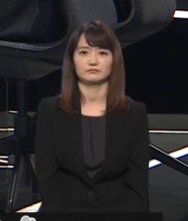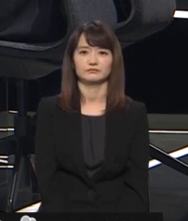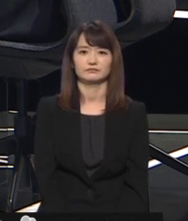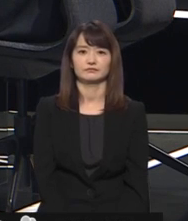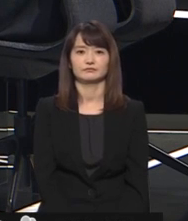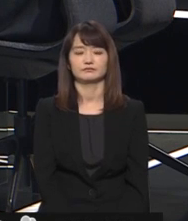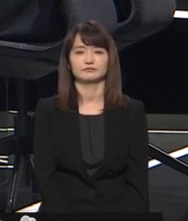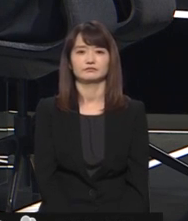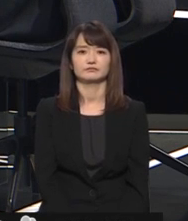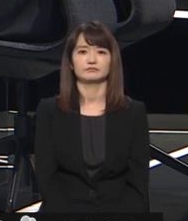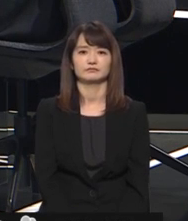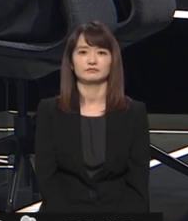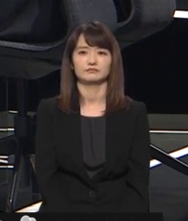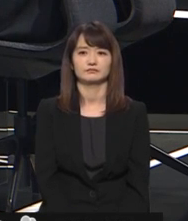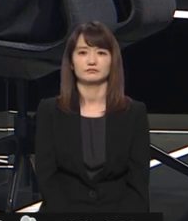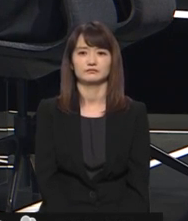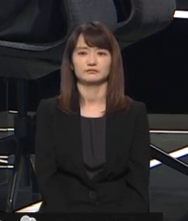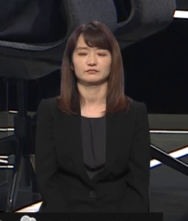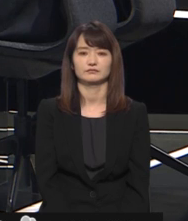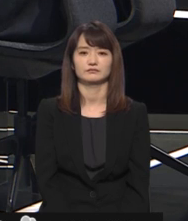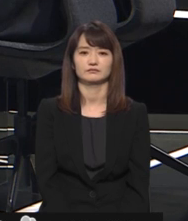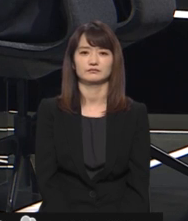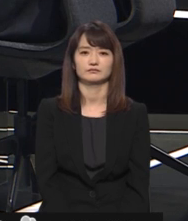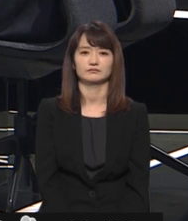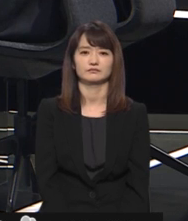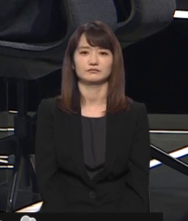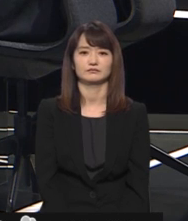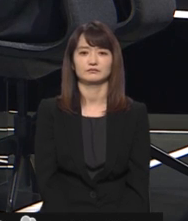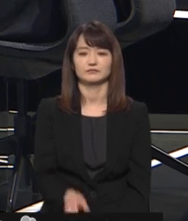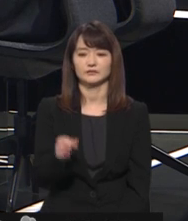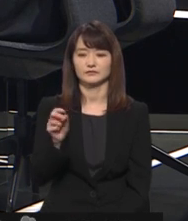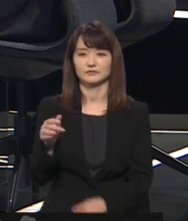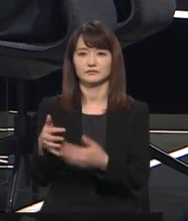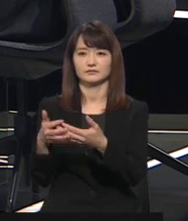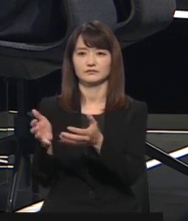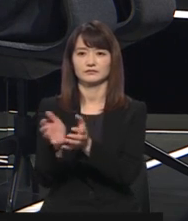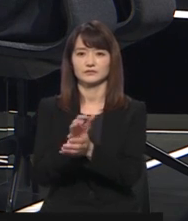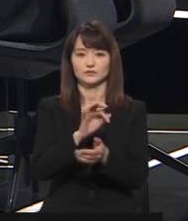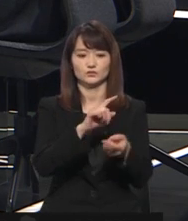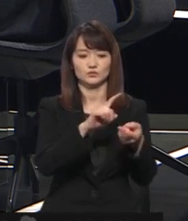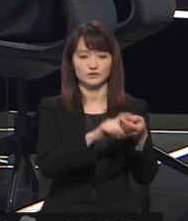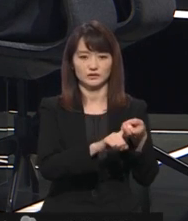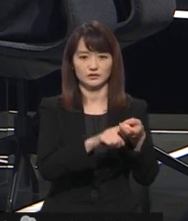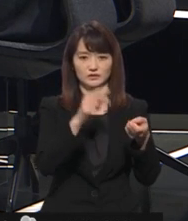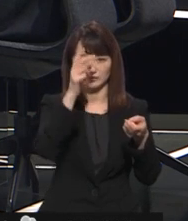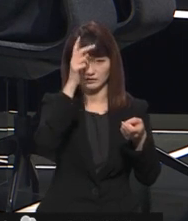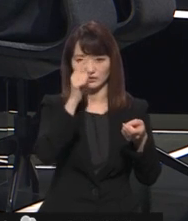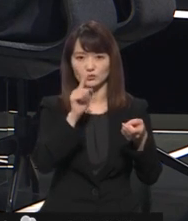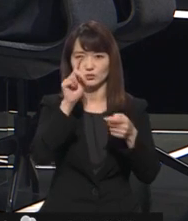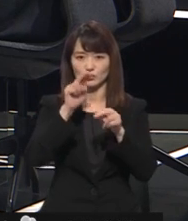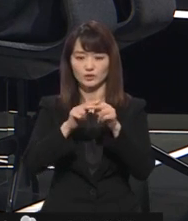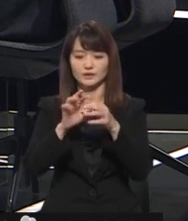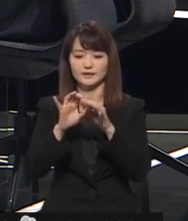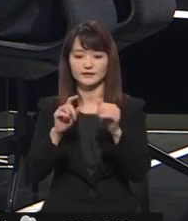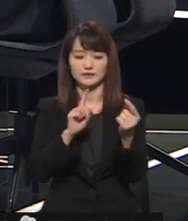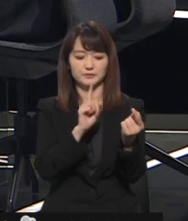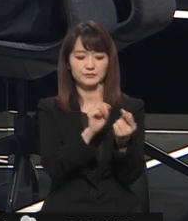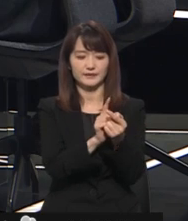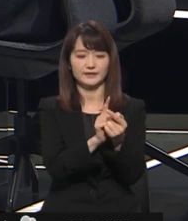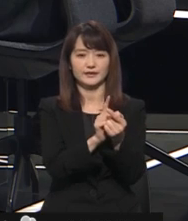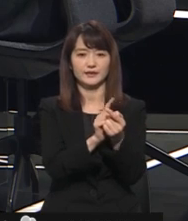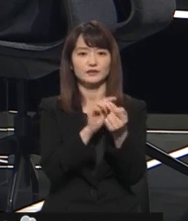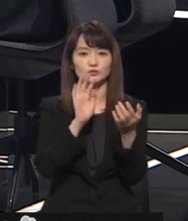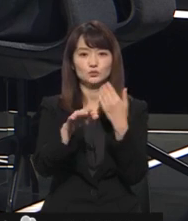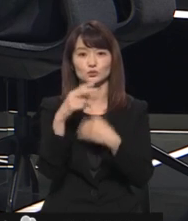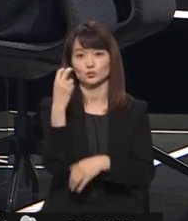예 자 일단 여권 u 넥과 능과 경찰 고위급 인사가 만난 뒤로 수사에 속도가